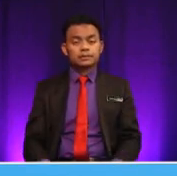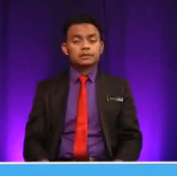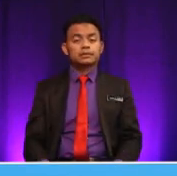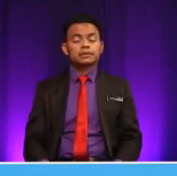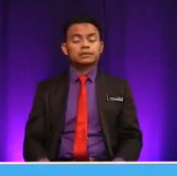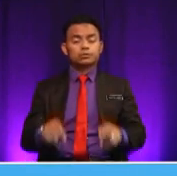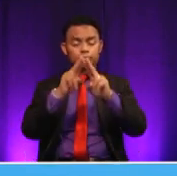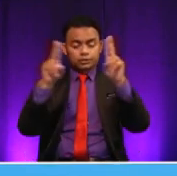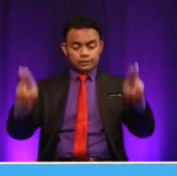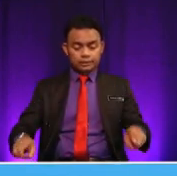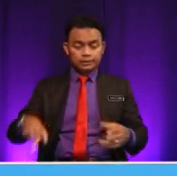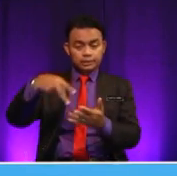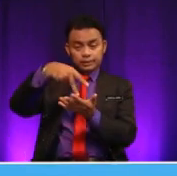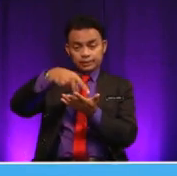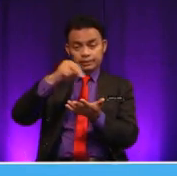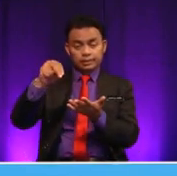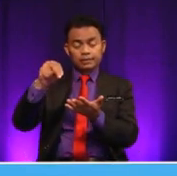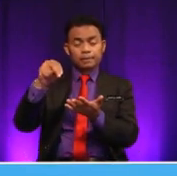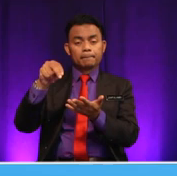bangau oke